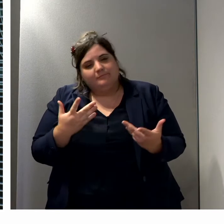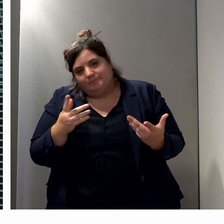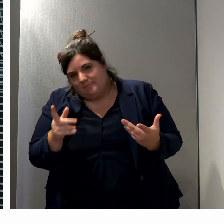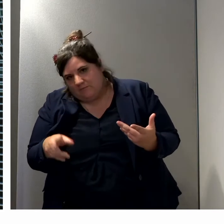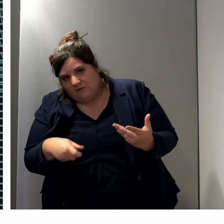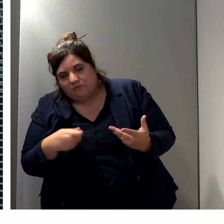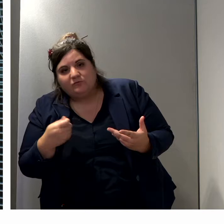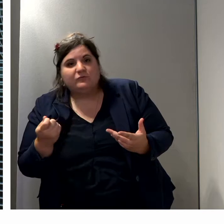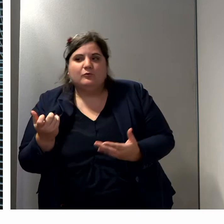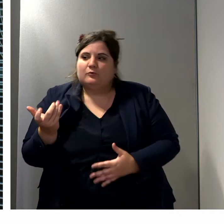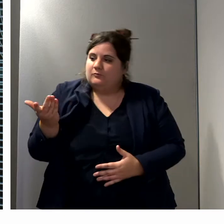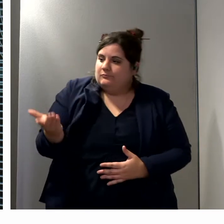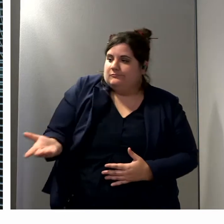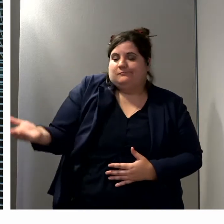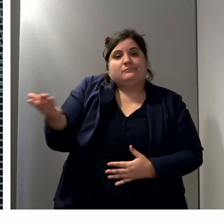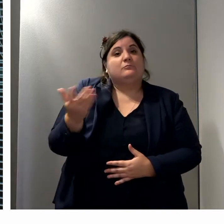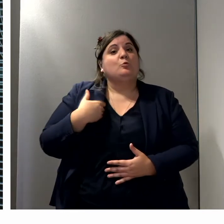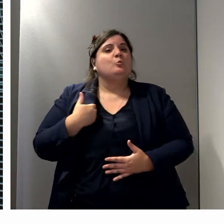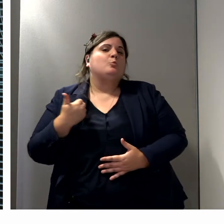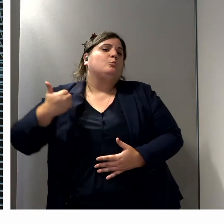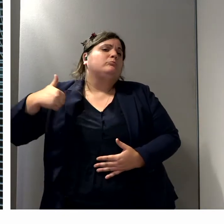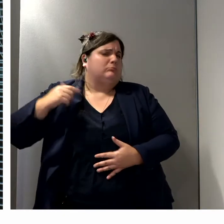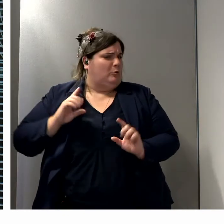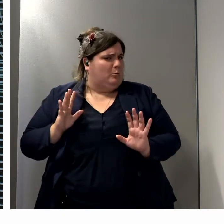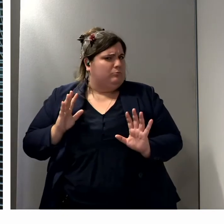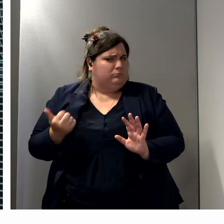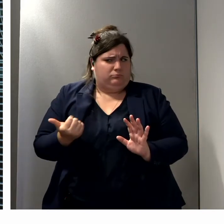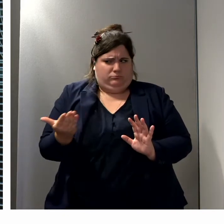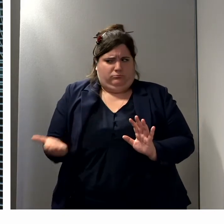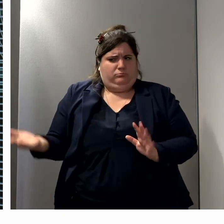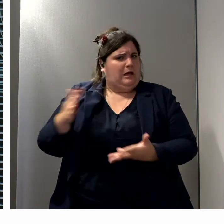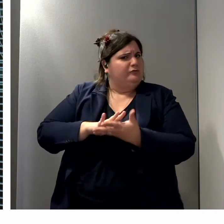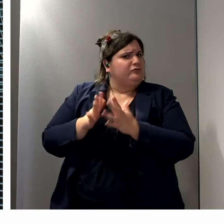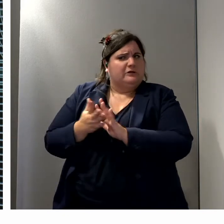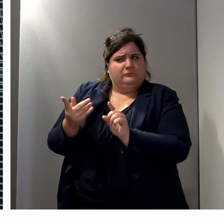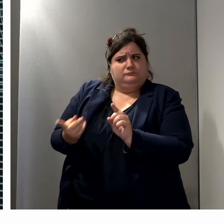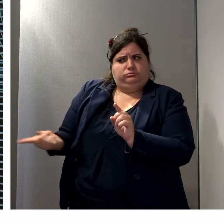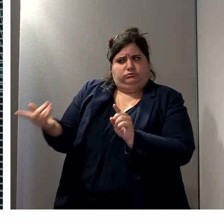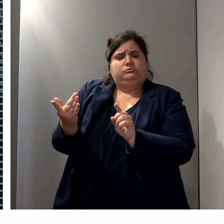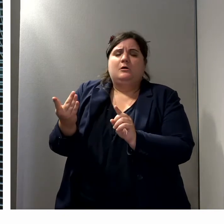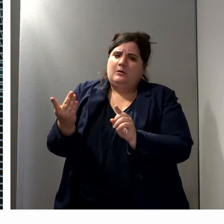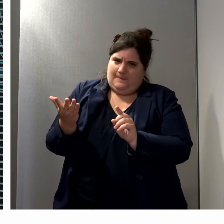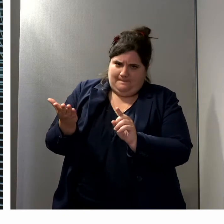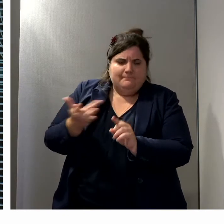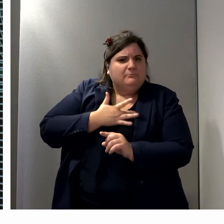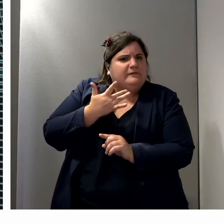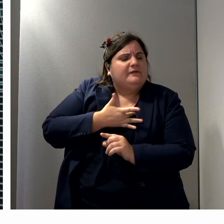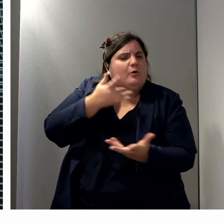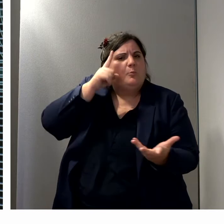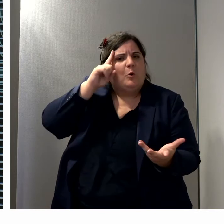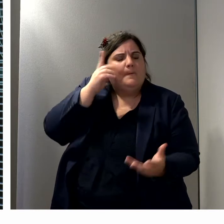Évidemment, le terrain associatif, et on n'est pas les seuls dans ce cas-là, bien entendu, le terrain associatif nous propose une